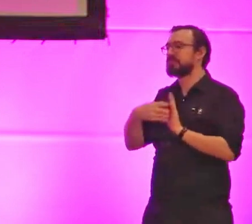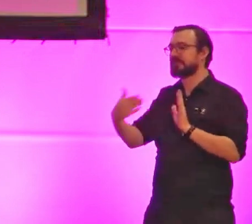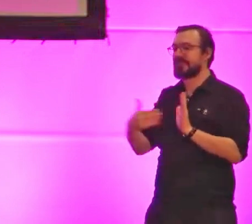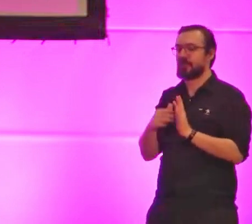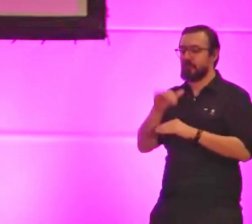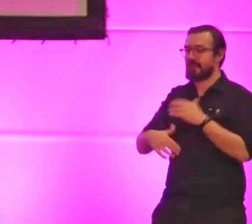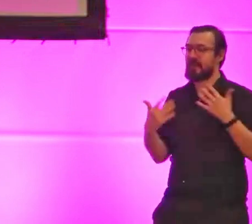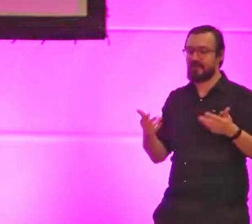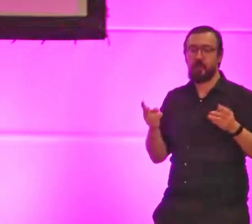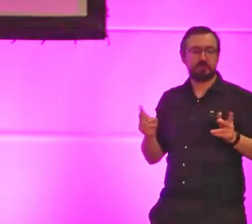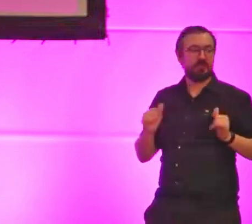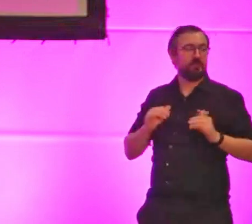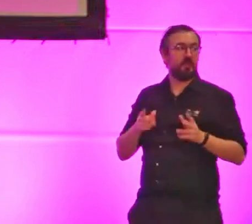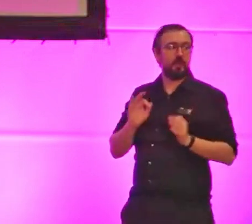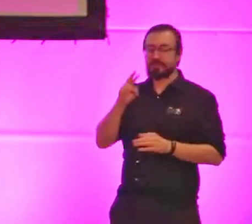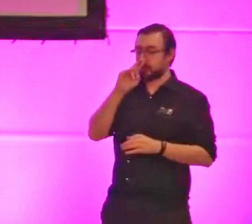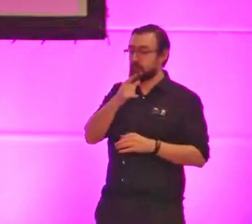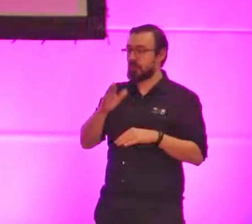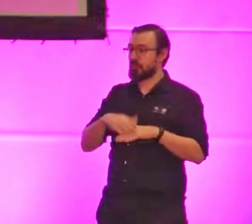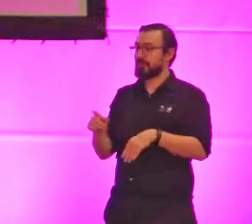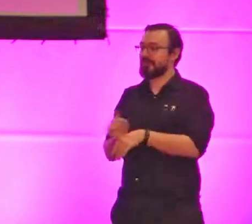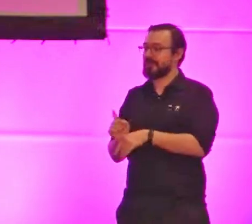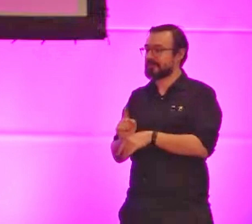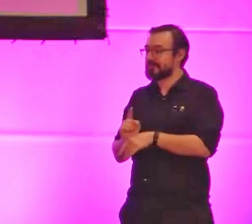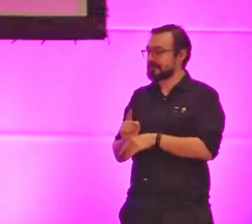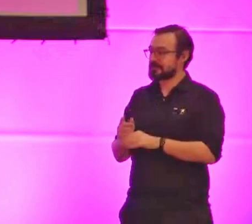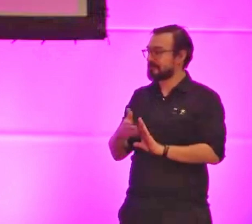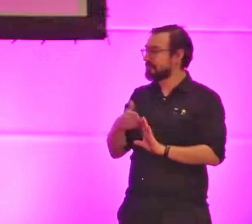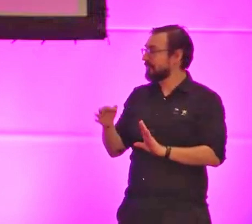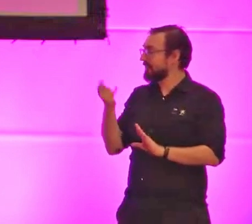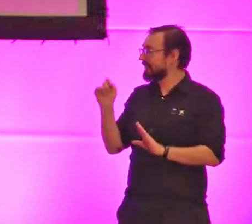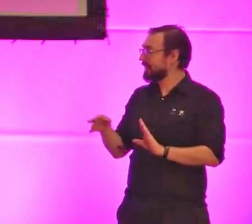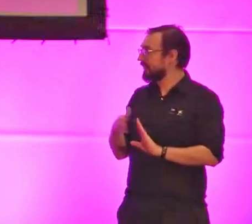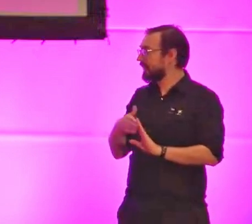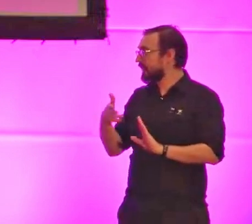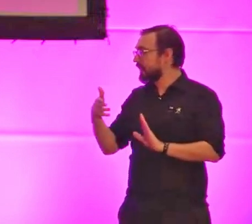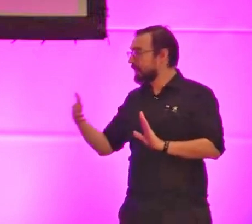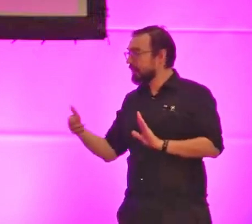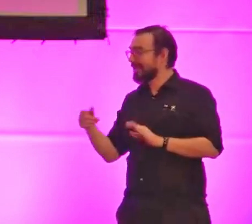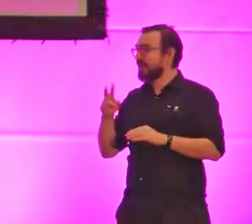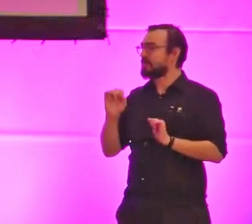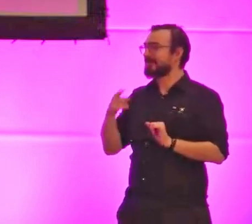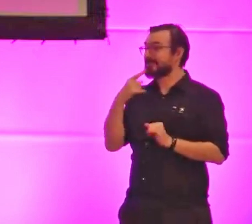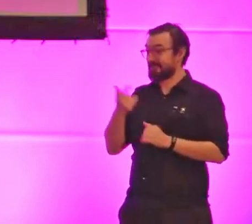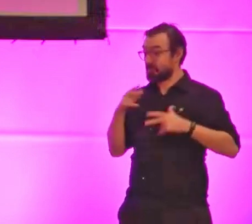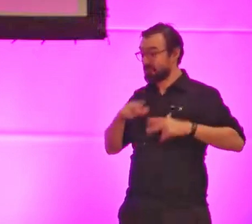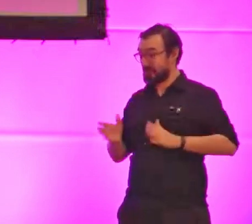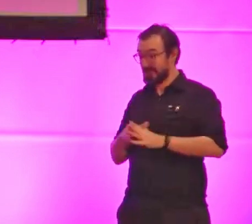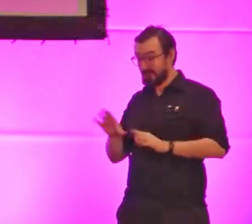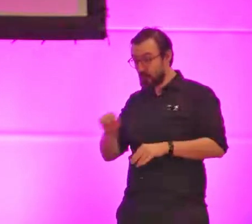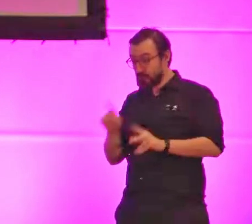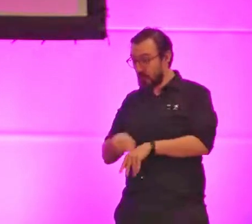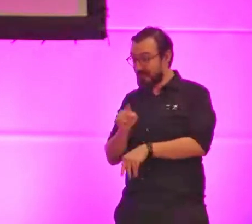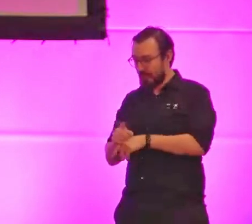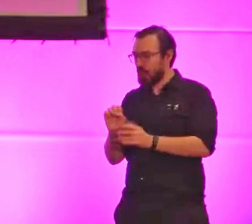överlevarna naturligtvis. Hur ser de på tidsutdräkten, Petter? Eller är man så att säga nöjd med att det har tagit så här lång